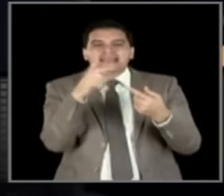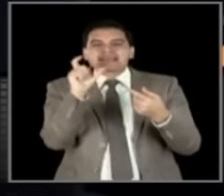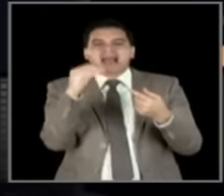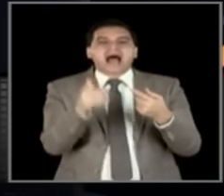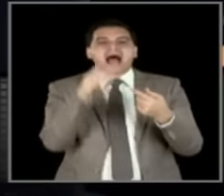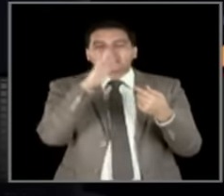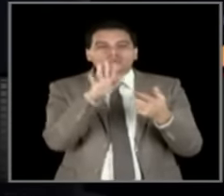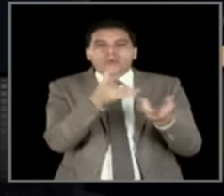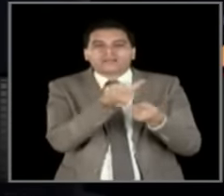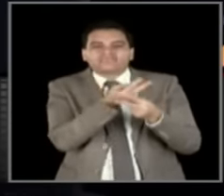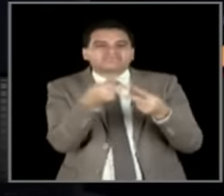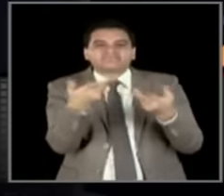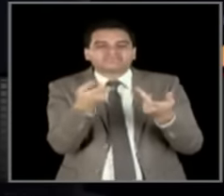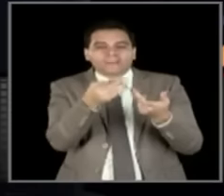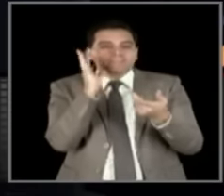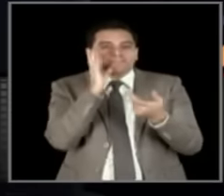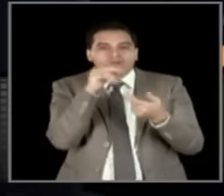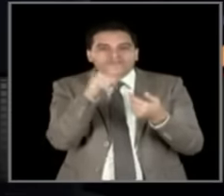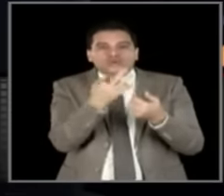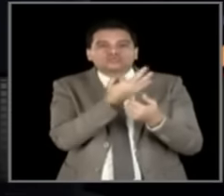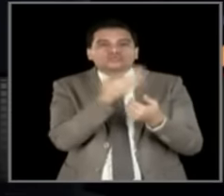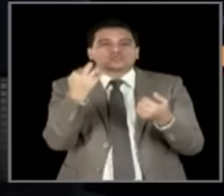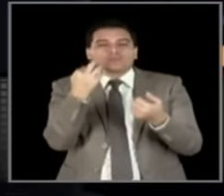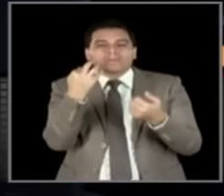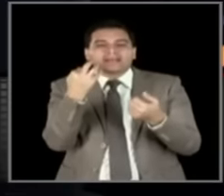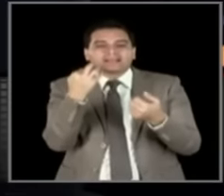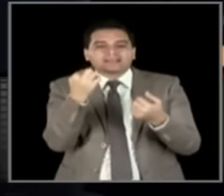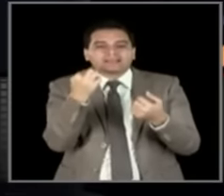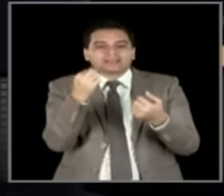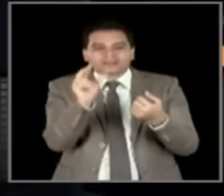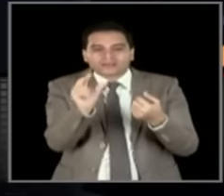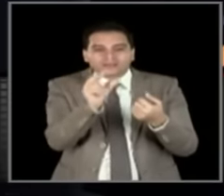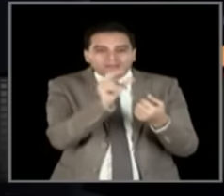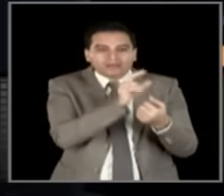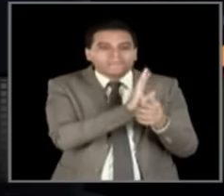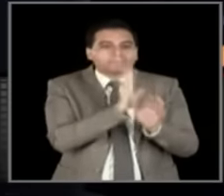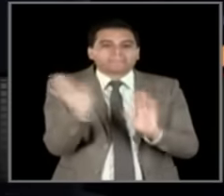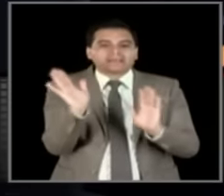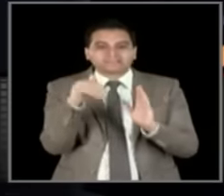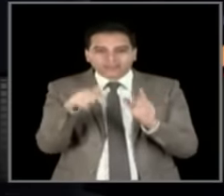تم العثور على 300 بلورة فقط من المعدن ده.